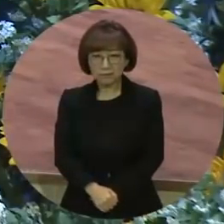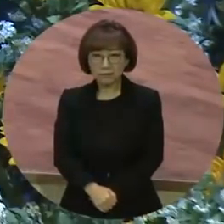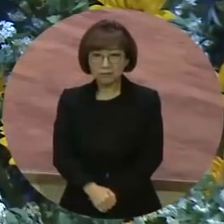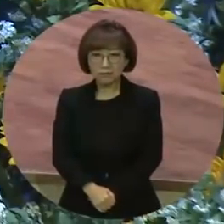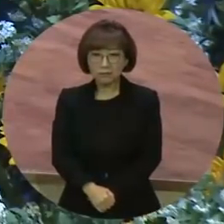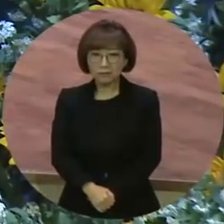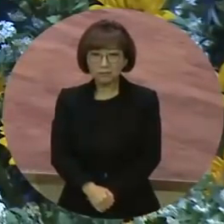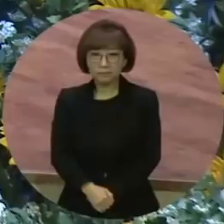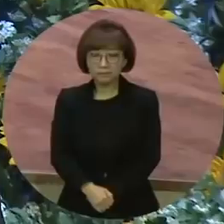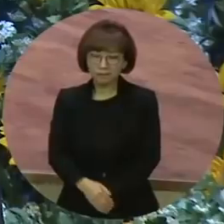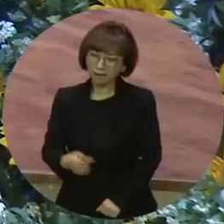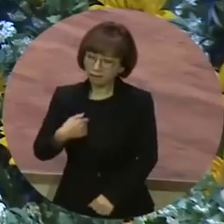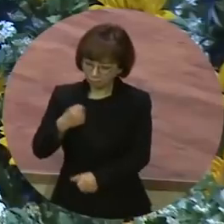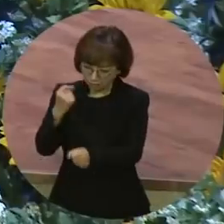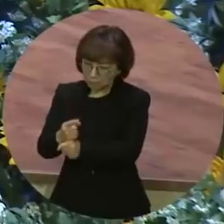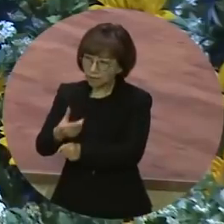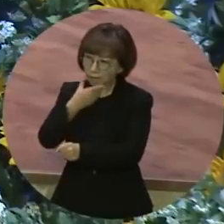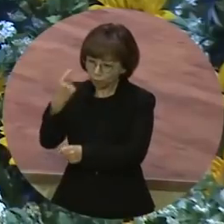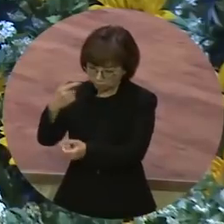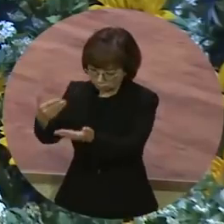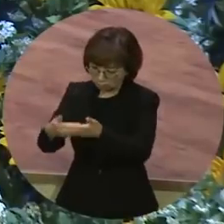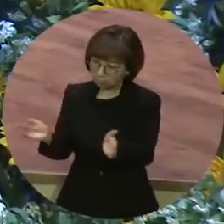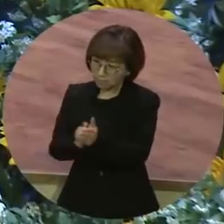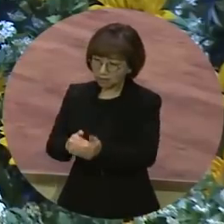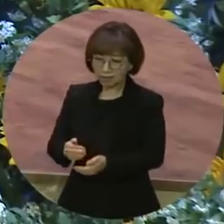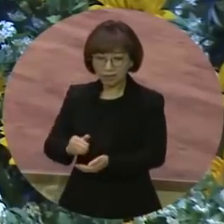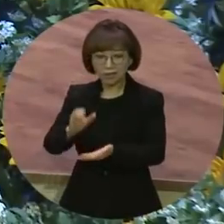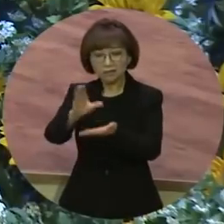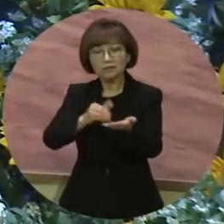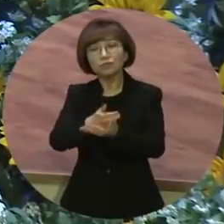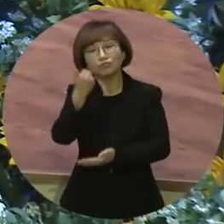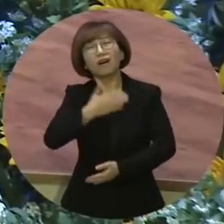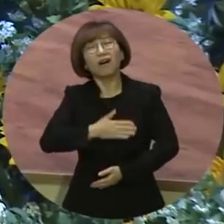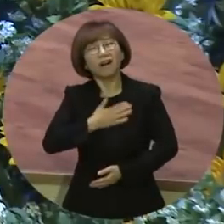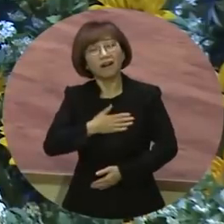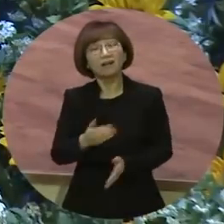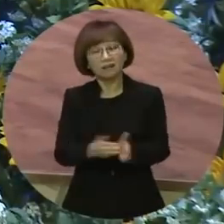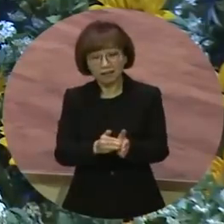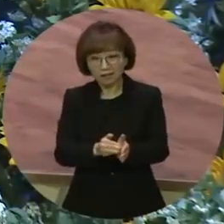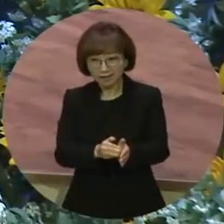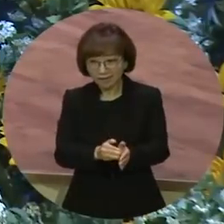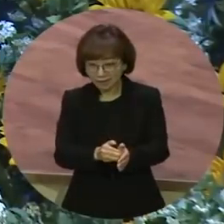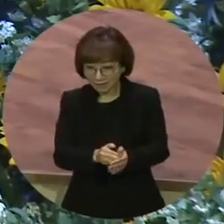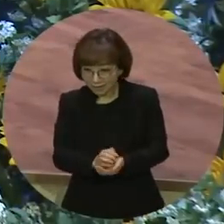나 뭐 복음 받았는데 뭐. 나 그리스도 모든 다 해결, 다 끝났는데 뭐. 끝났습니까?